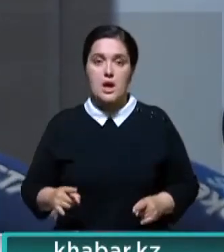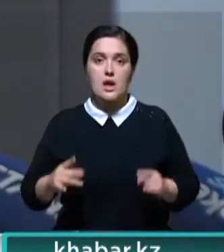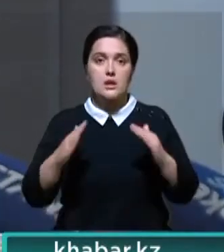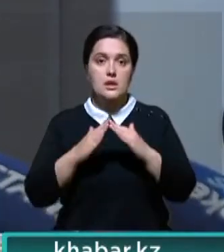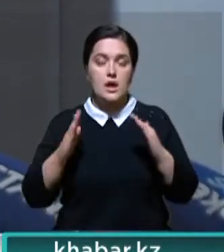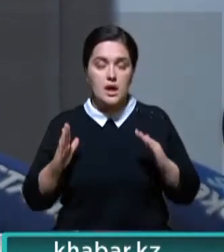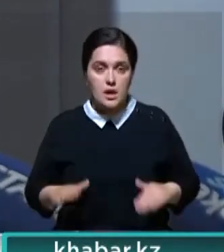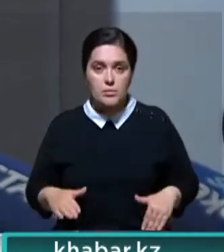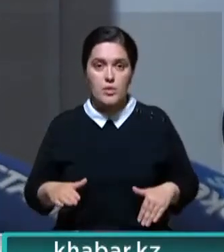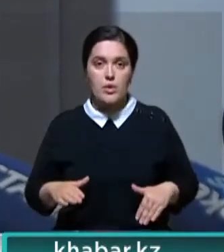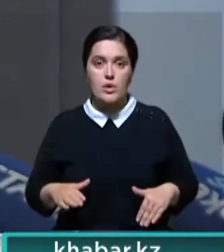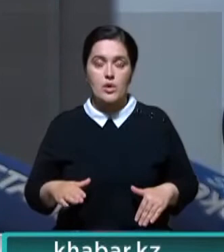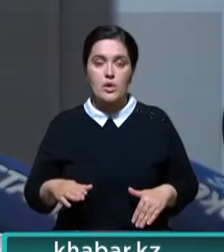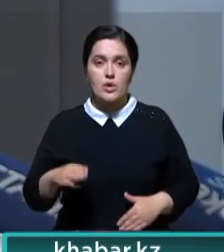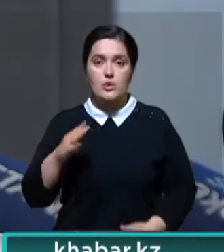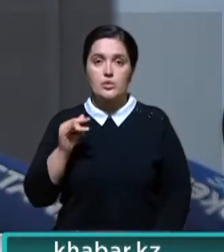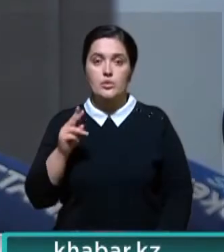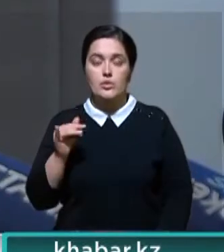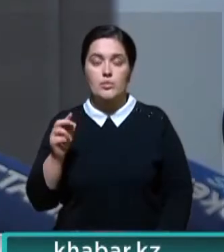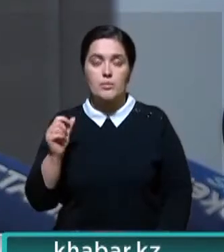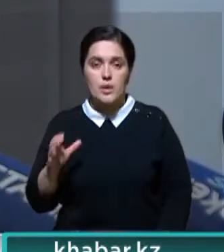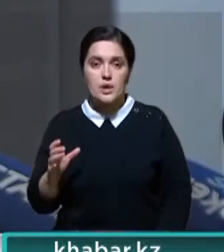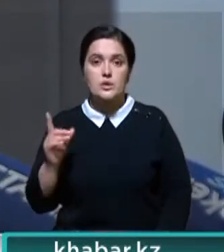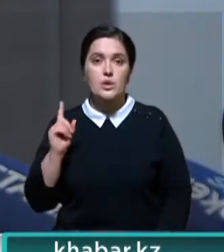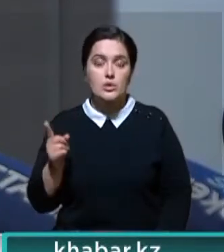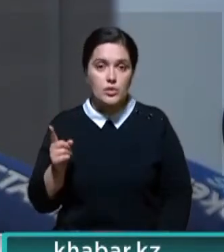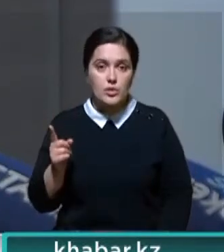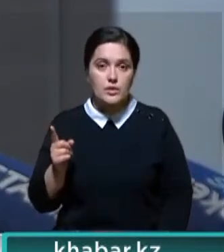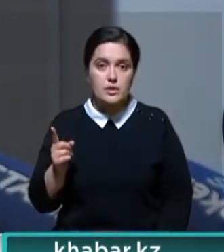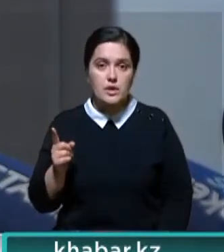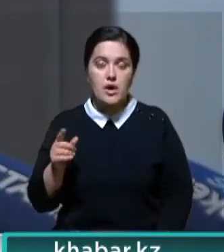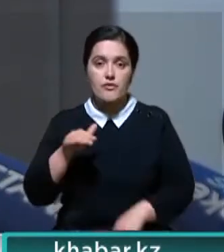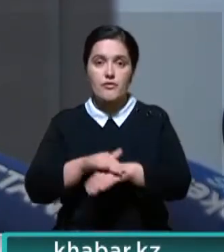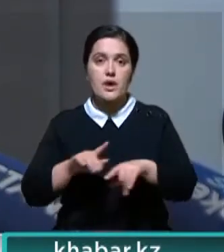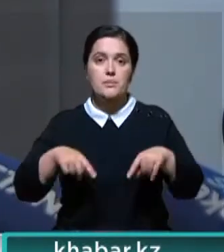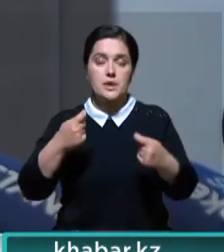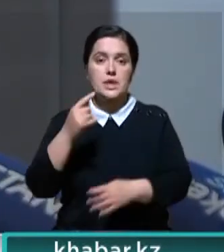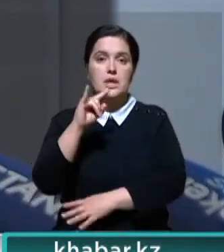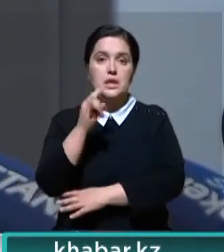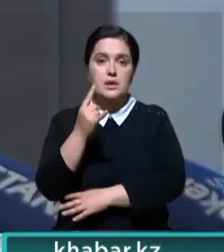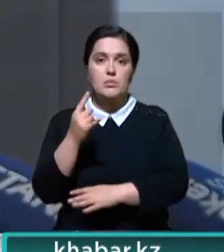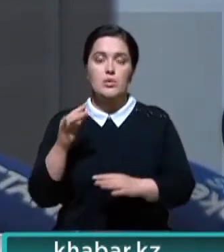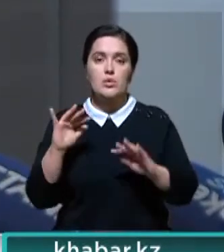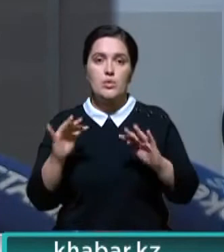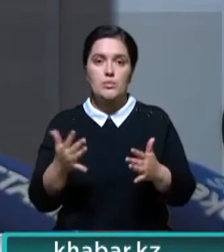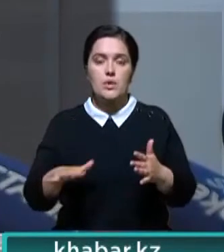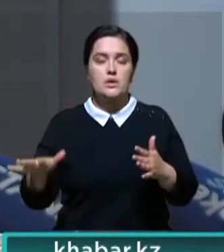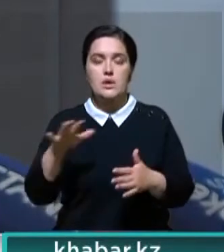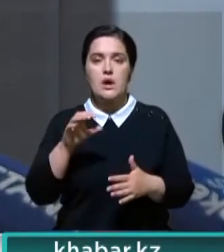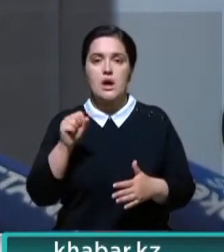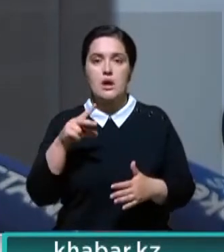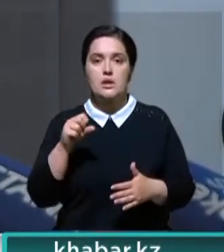дому в Туркубасе, но факт передачи ребенка уже происходил на территории Алатауского